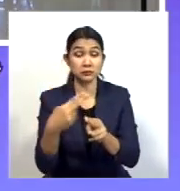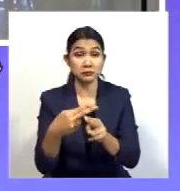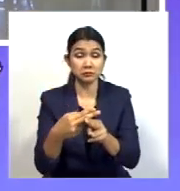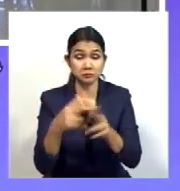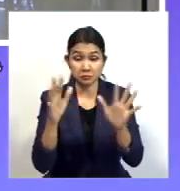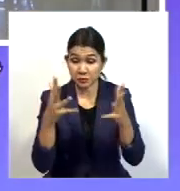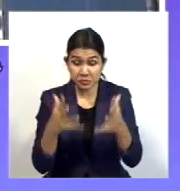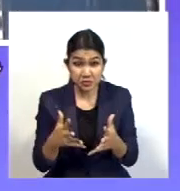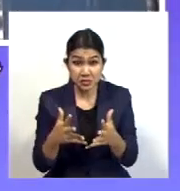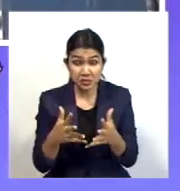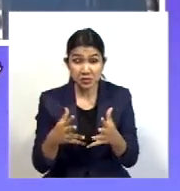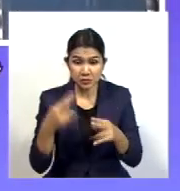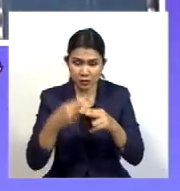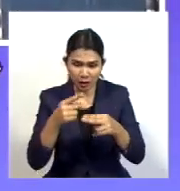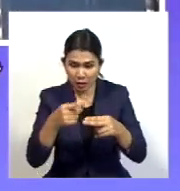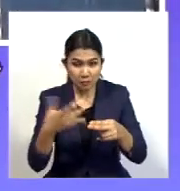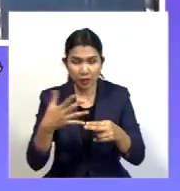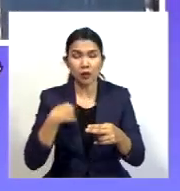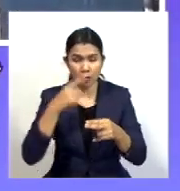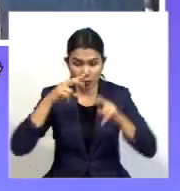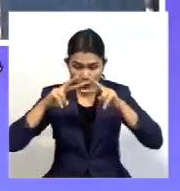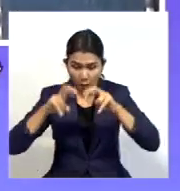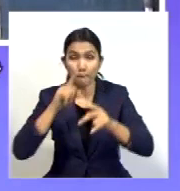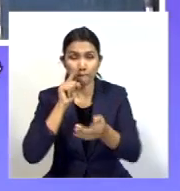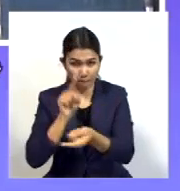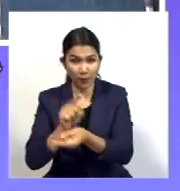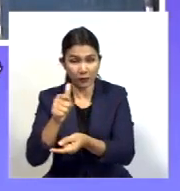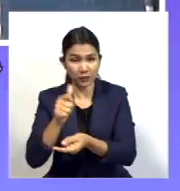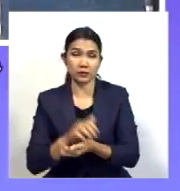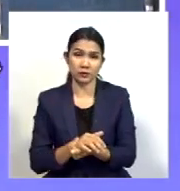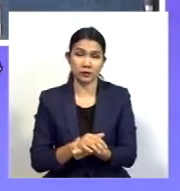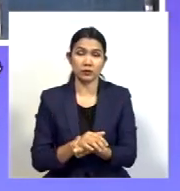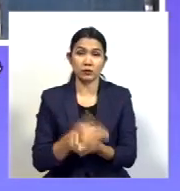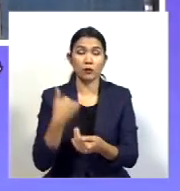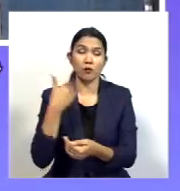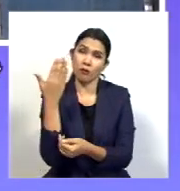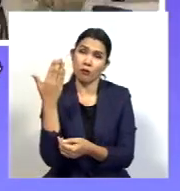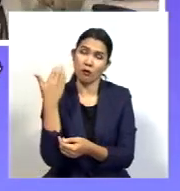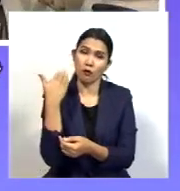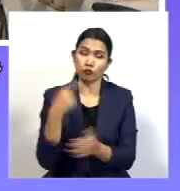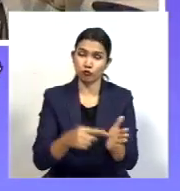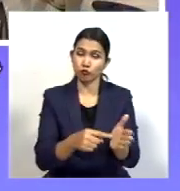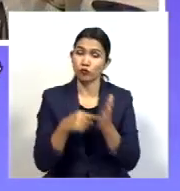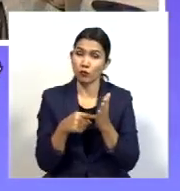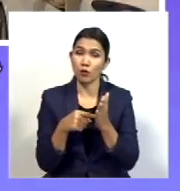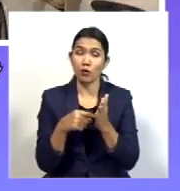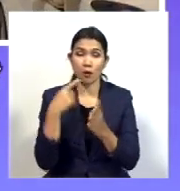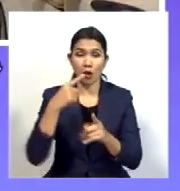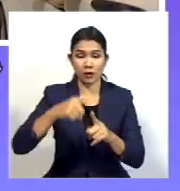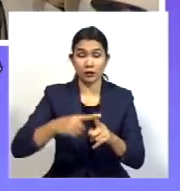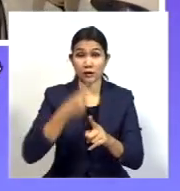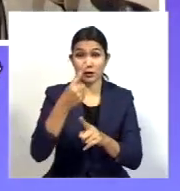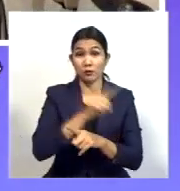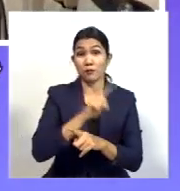ราทราบดีแล้วนะครับก็สามารถตรวจพบได้ก็ได้รับตัวอย่างตอนกลางดึกนะครับของวันที่8